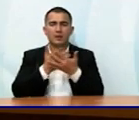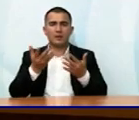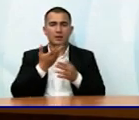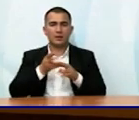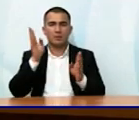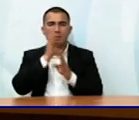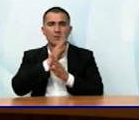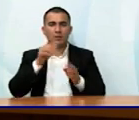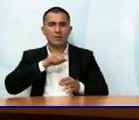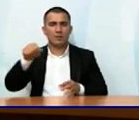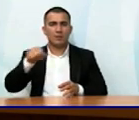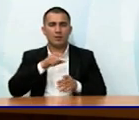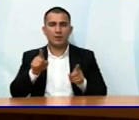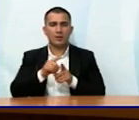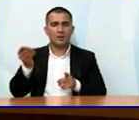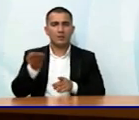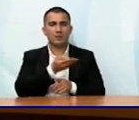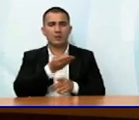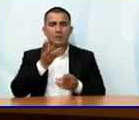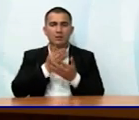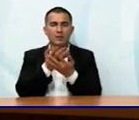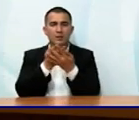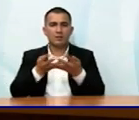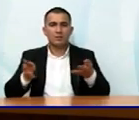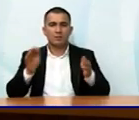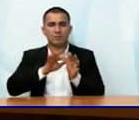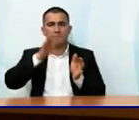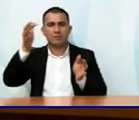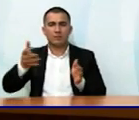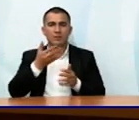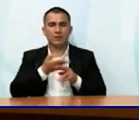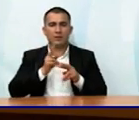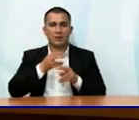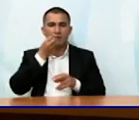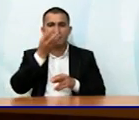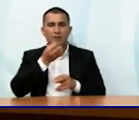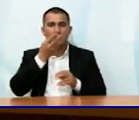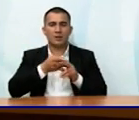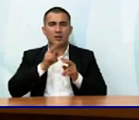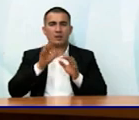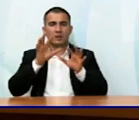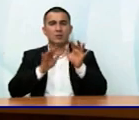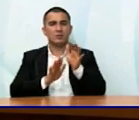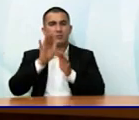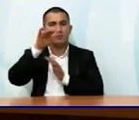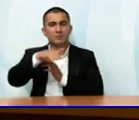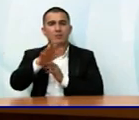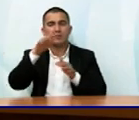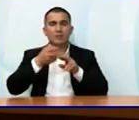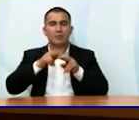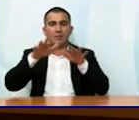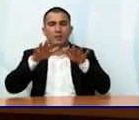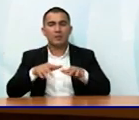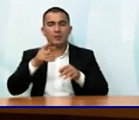belanchagida, quyoshga ko'tarib bir savat oq gul va qorla o'shaygan qoya labida, nafis chayqaladi bir